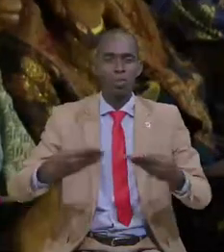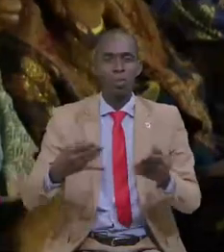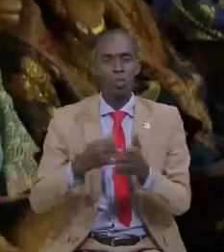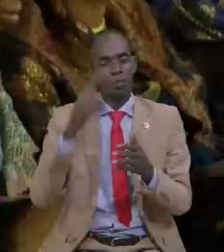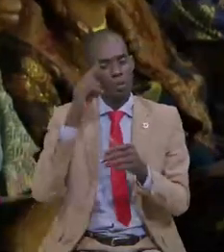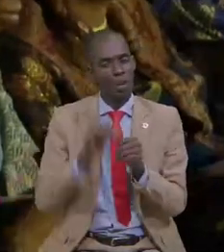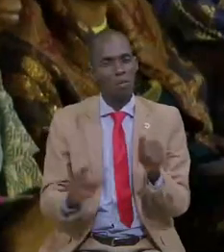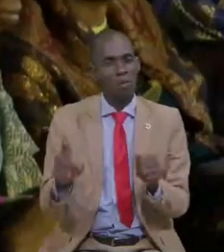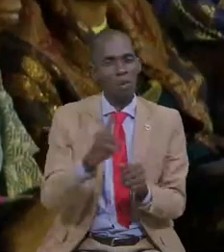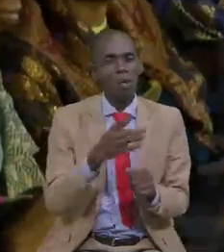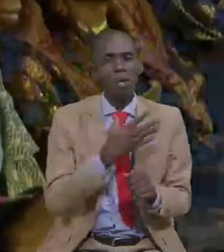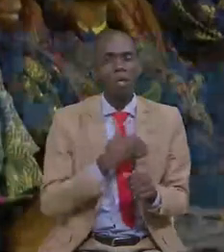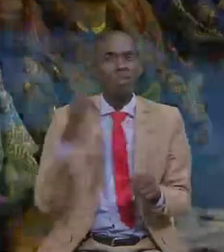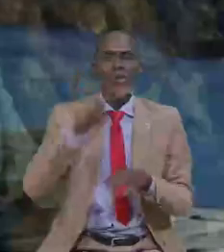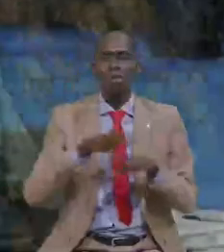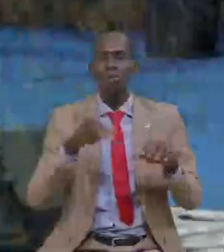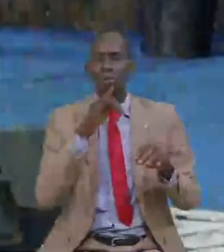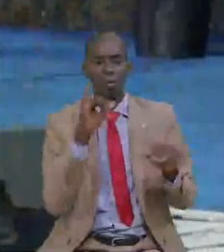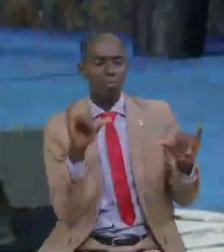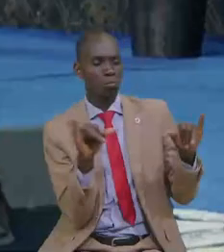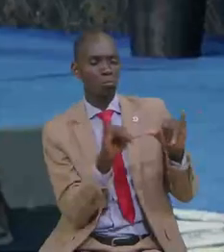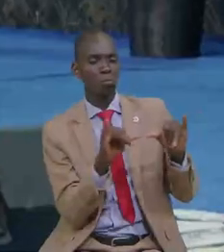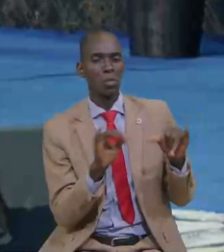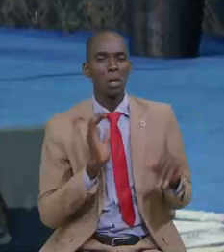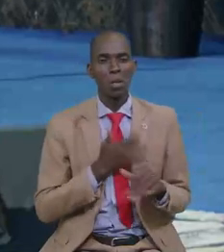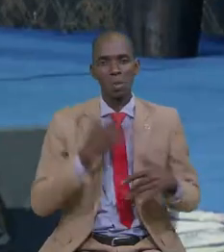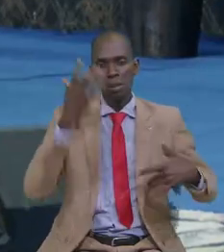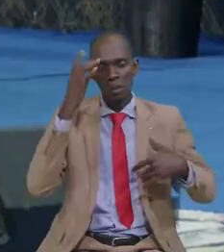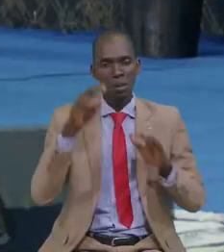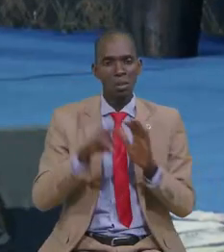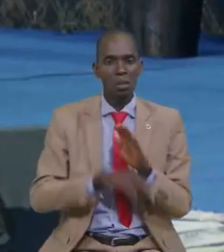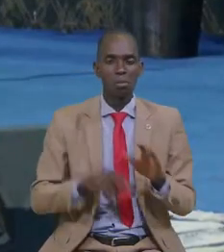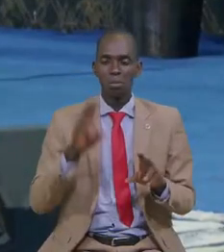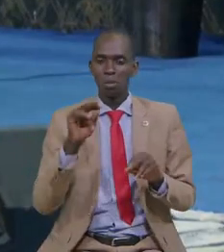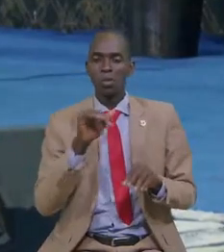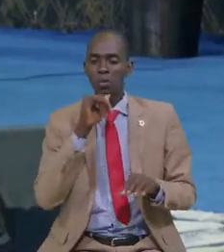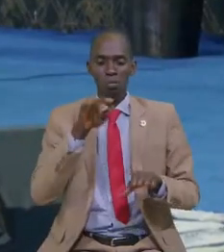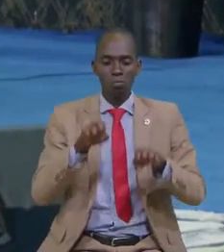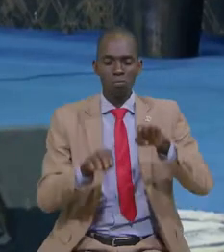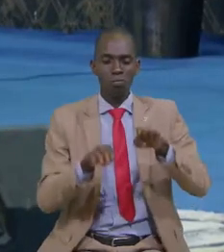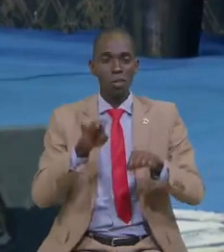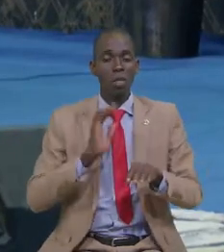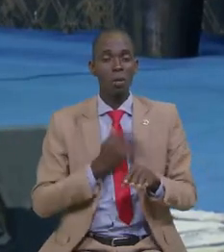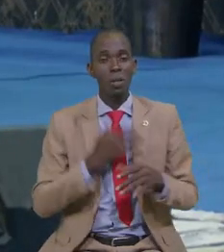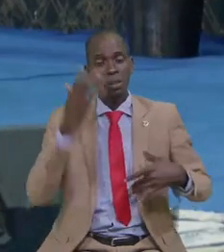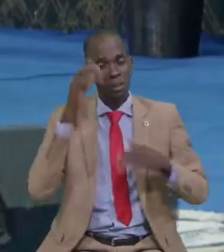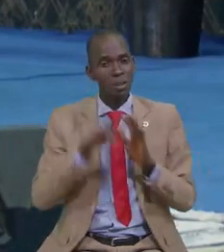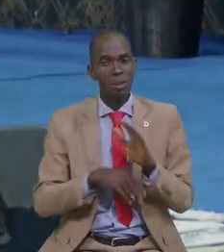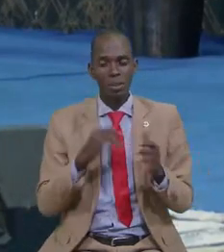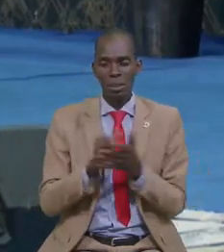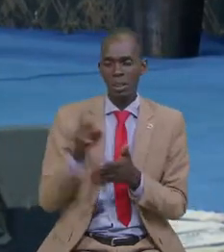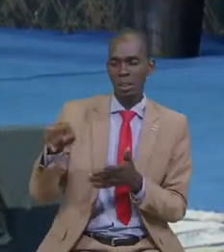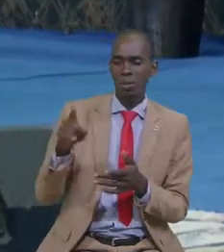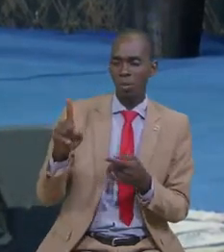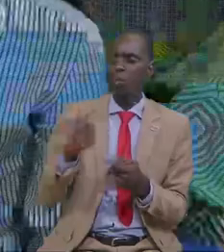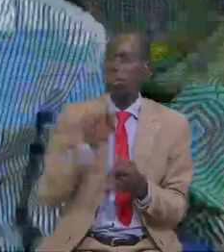C'est pourvu à tout le monde. Il ne mentionne pas telle maladie et dit que